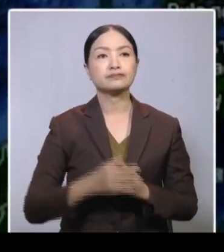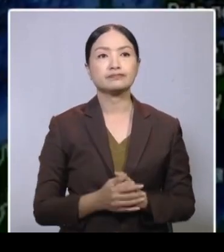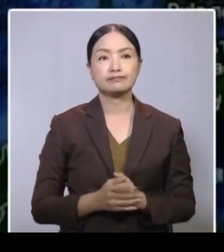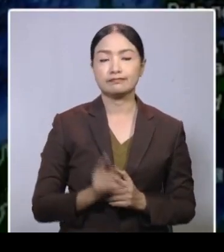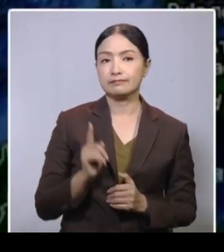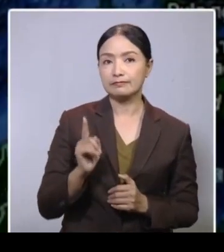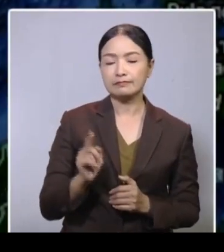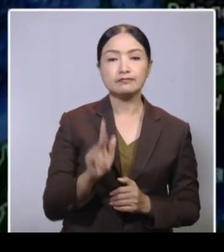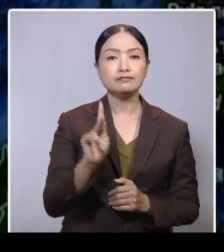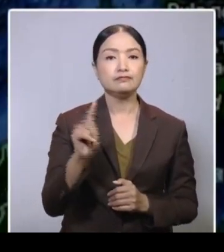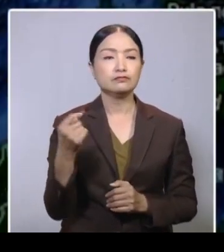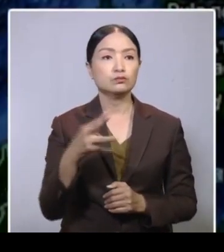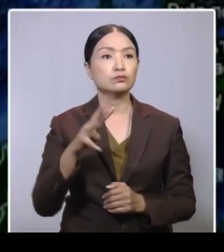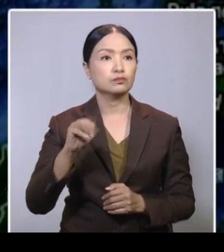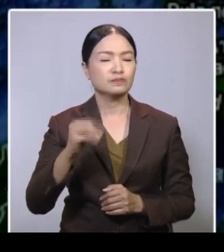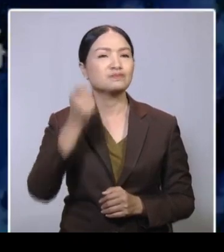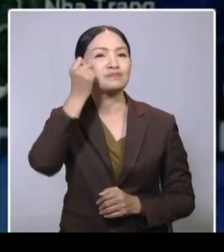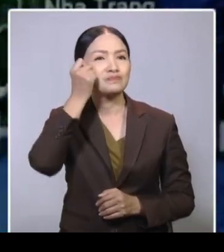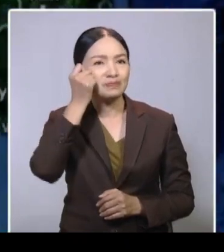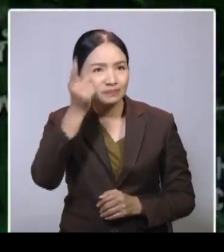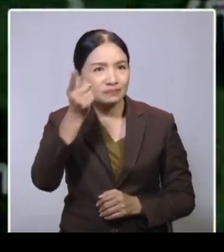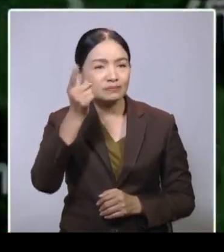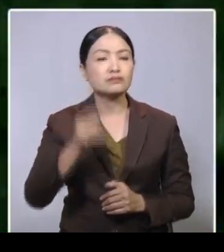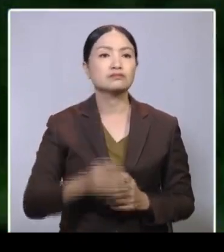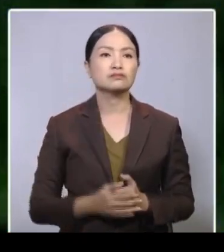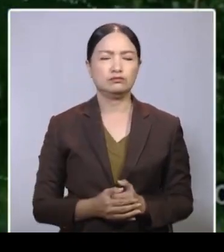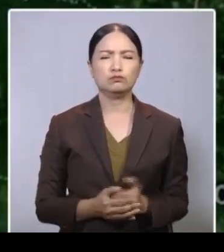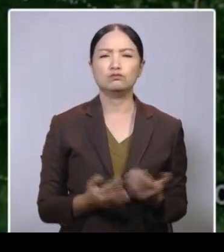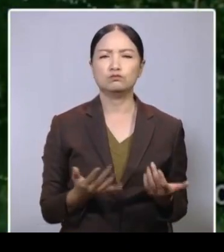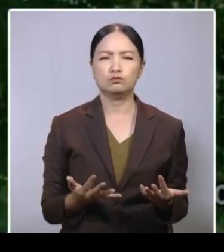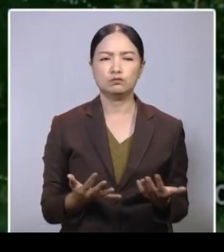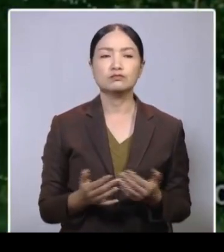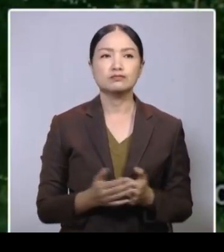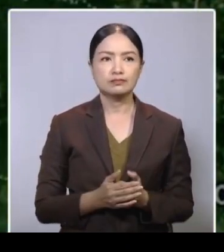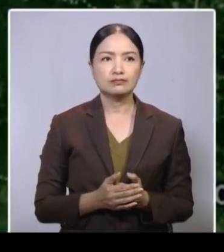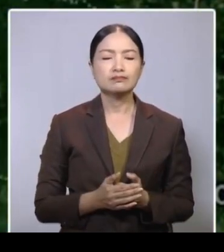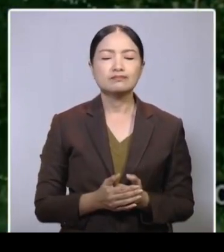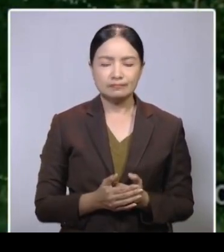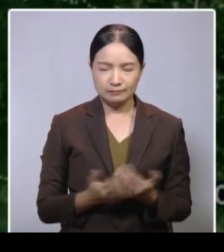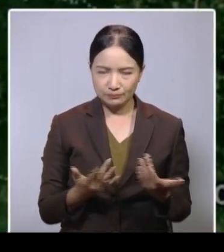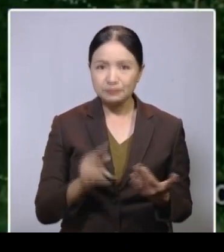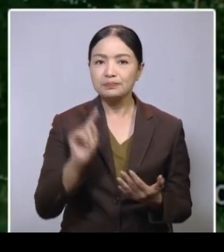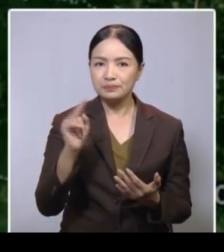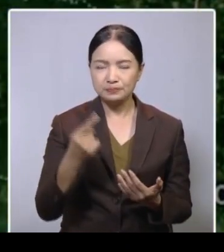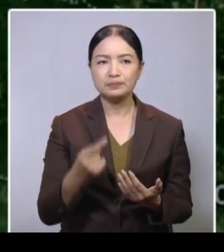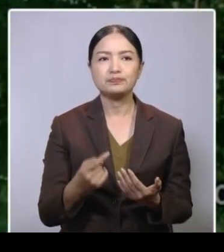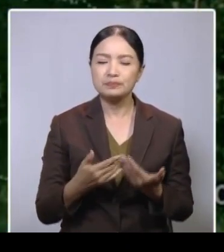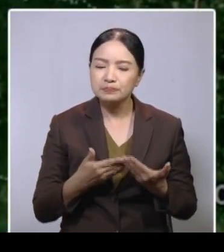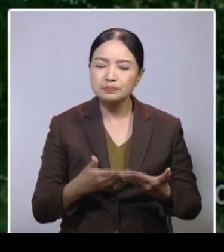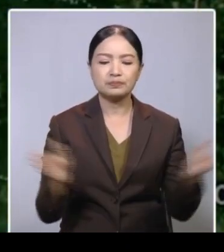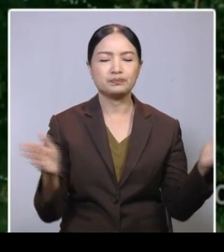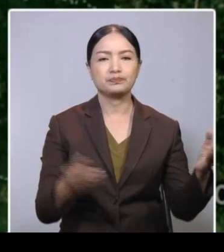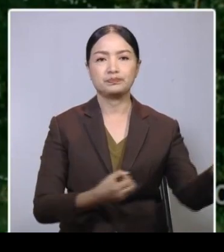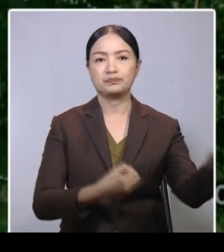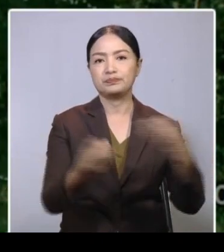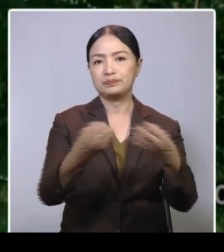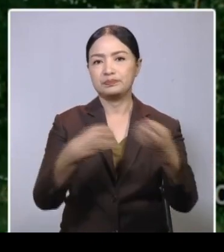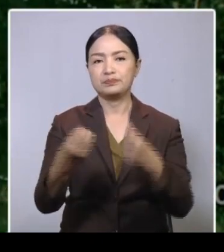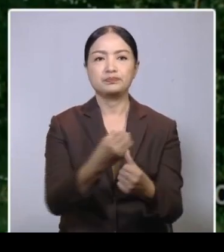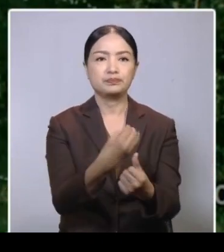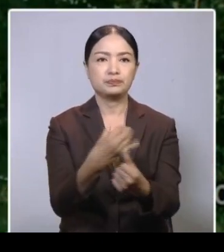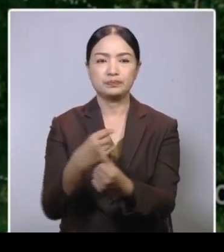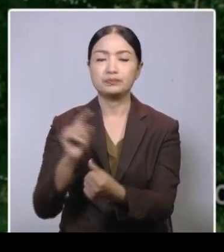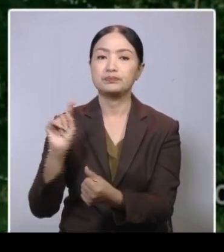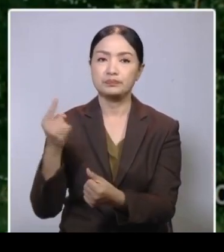กทมเข้าใจแล้วก็ตระหนักดีดังนั้นเดี๋ยวหลังจากนี้จะเปิดรับฟังความเห็นของพี่น้องประชาชนเพิ่มเติมไปจน